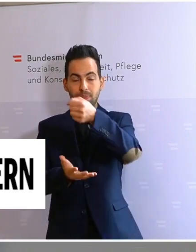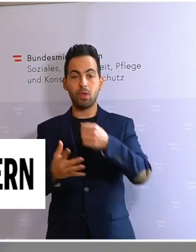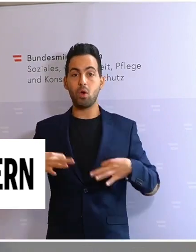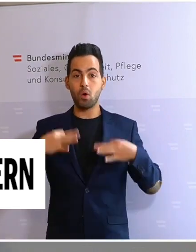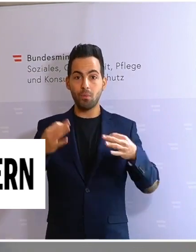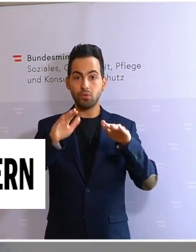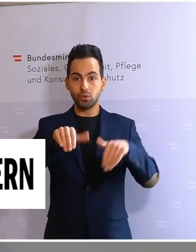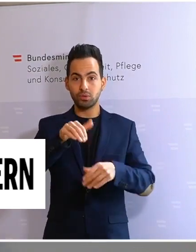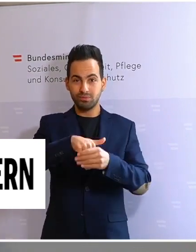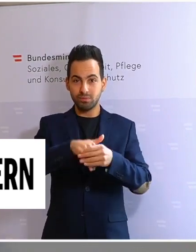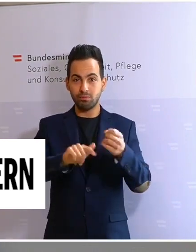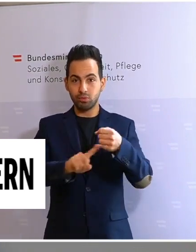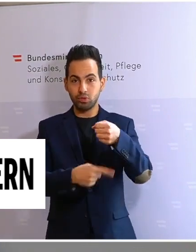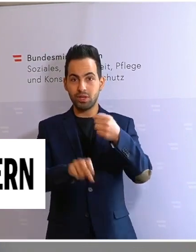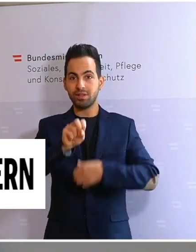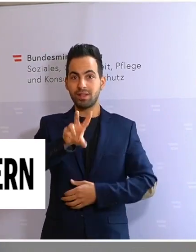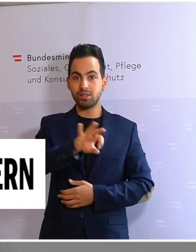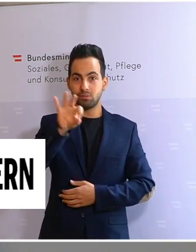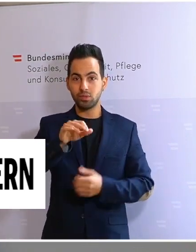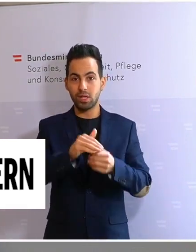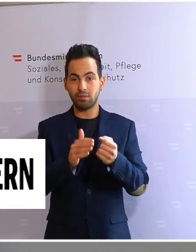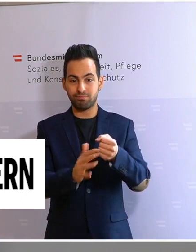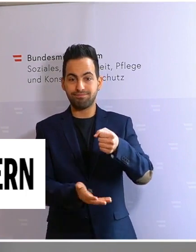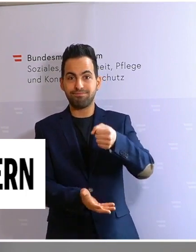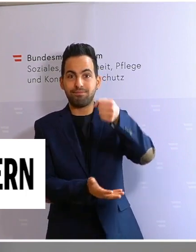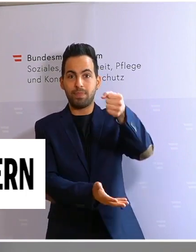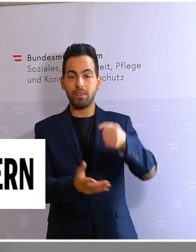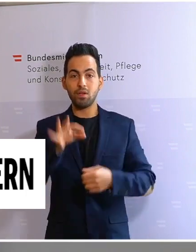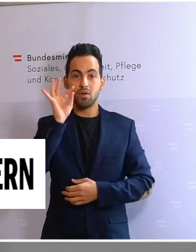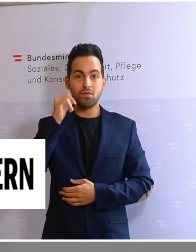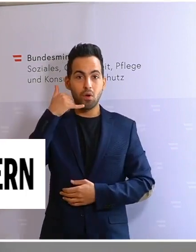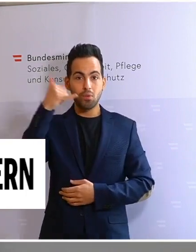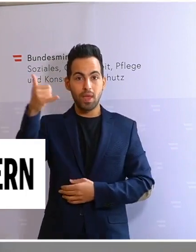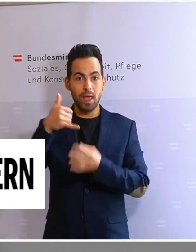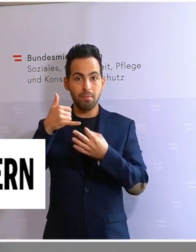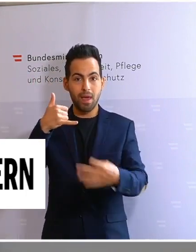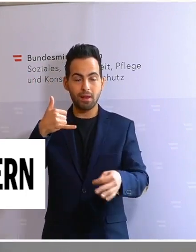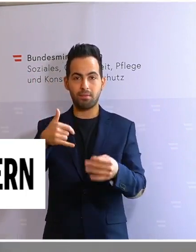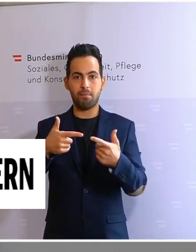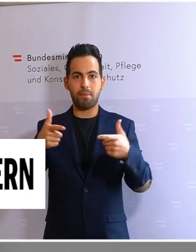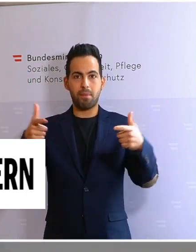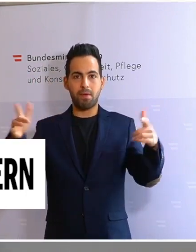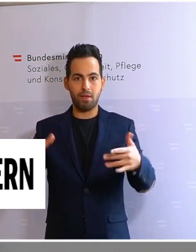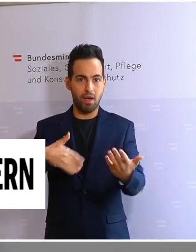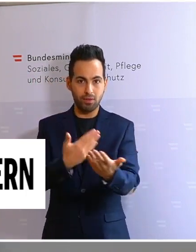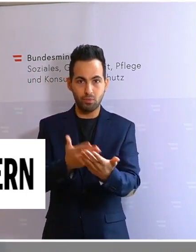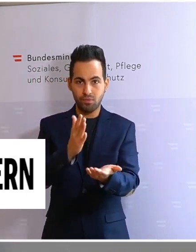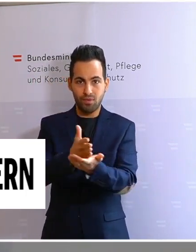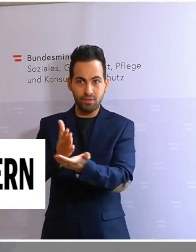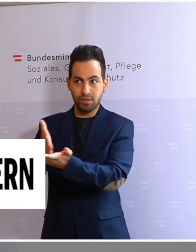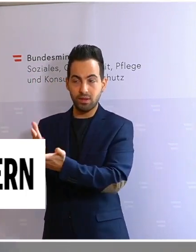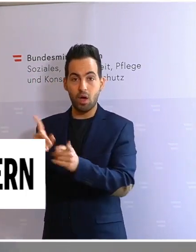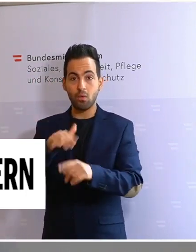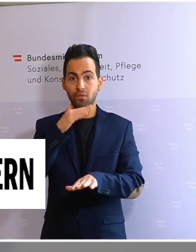13% erhöht, wir haben die Frauenhelpline ausgebaut und gestärkt und wir haben viele Schritte gesetzt, die